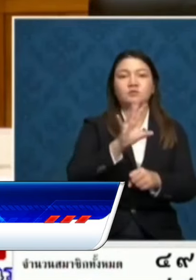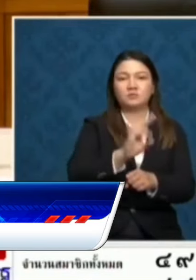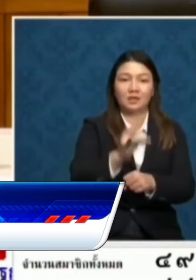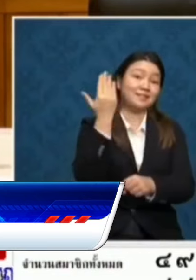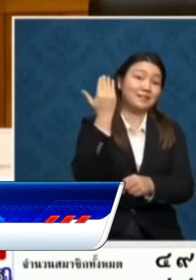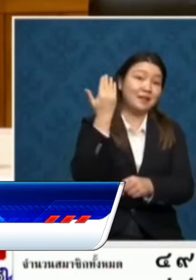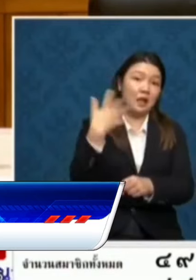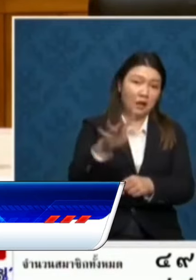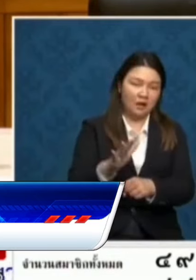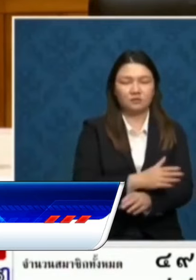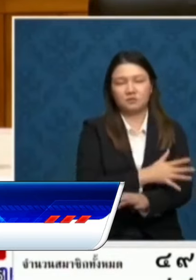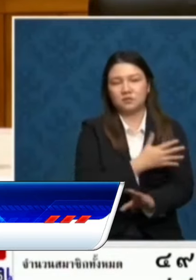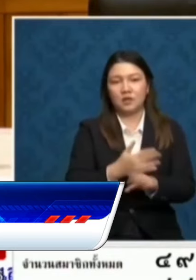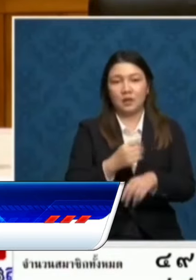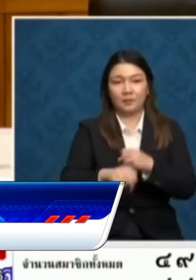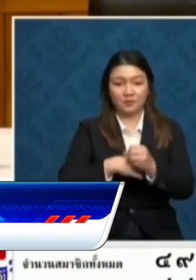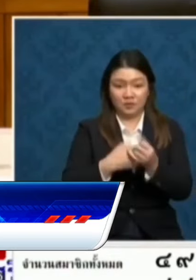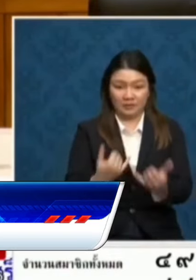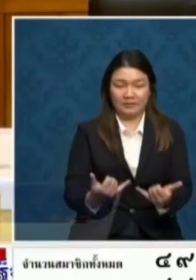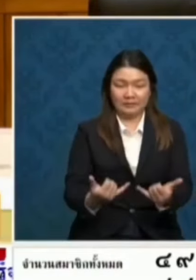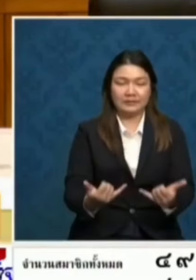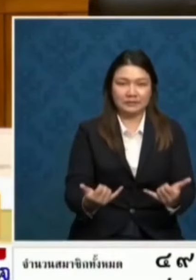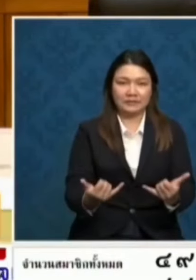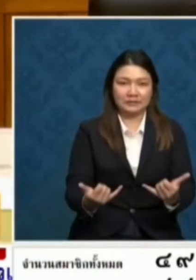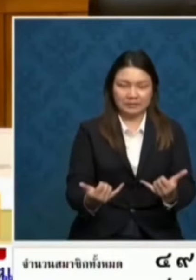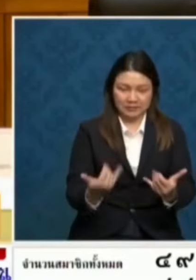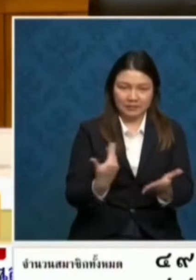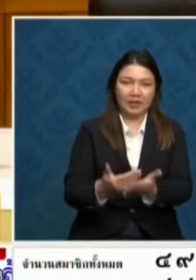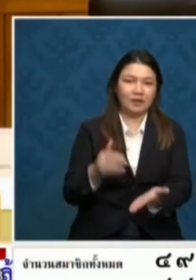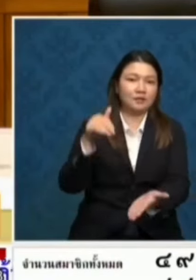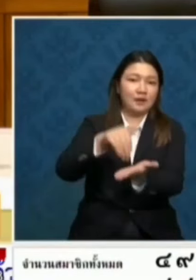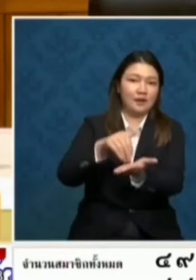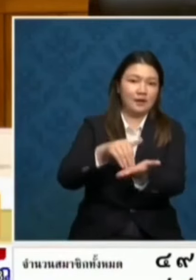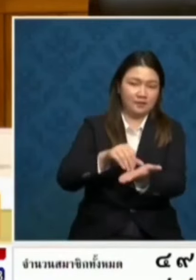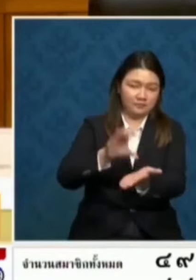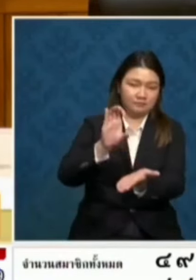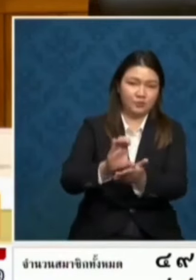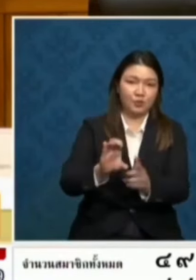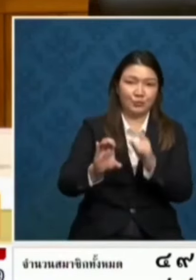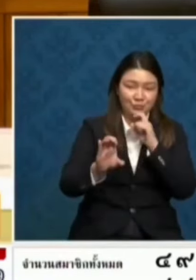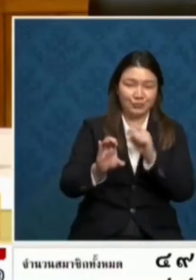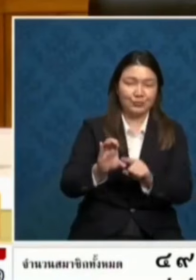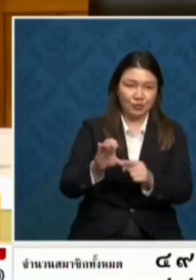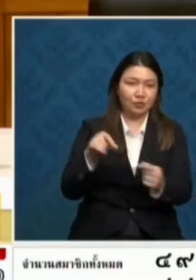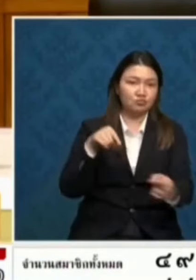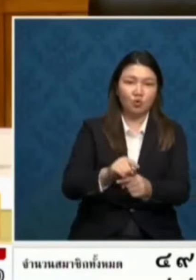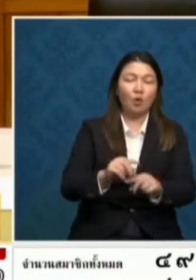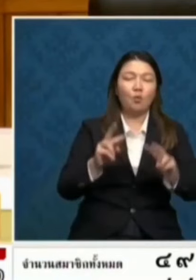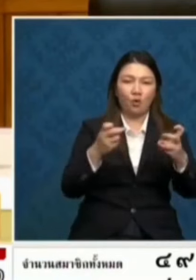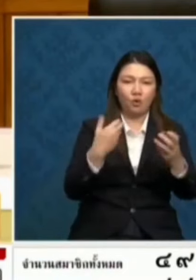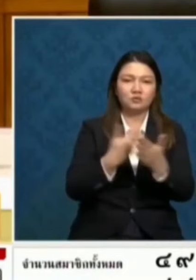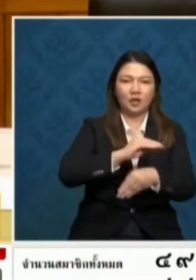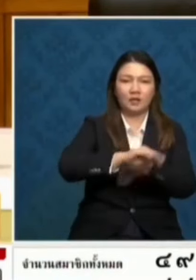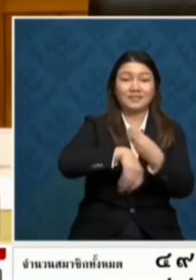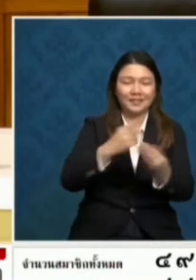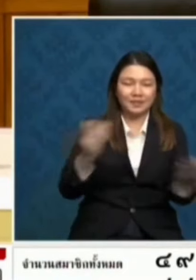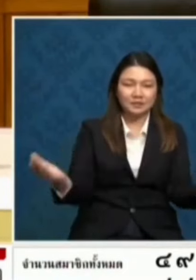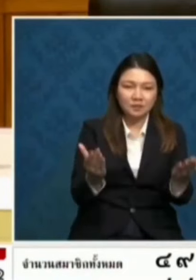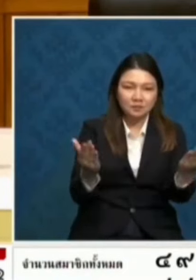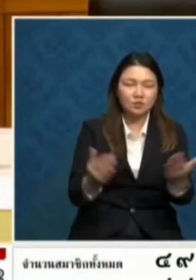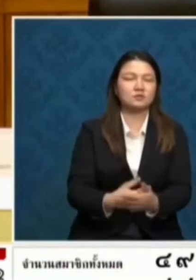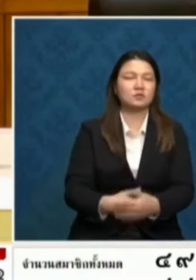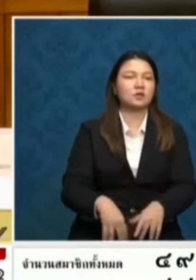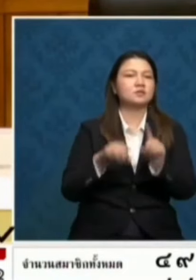2567หรืองบประมาณที่เรากำลังพิจารณากันอยู่ในส่วนของงบกลางกรณีการกระตุ้นเศรษฐกิจอีก 180,000 กว่าล้านบ